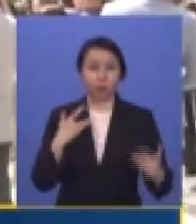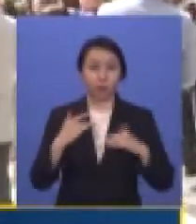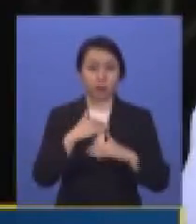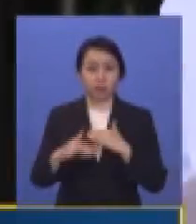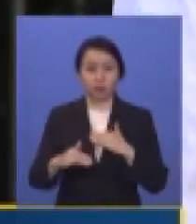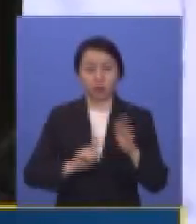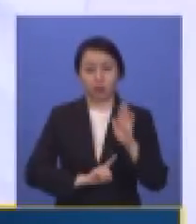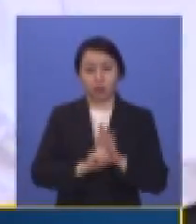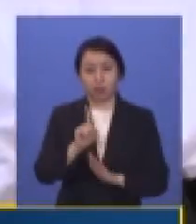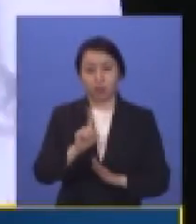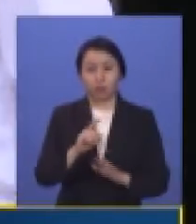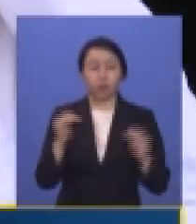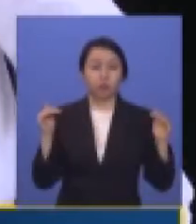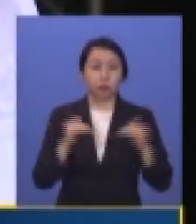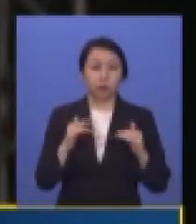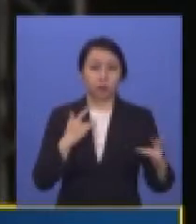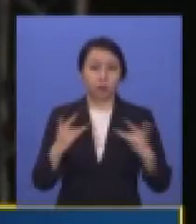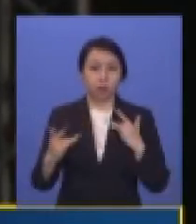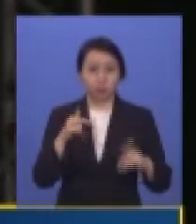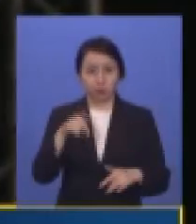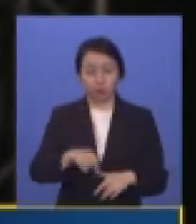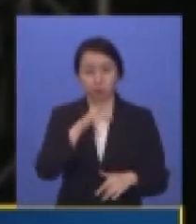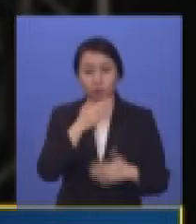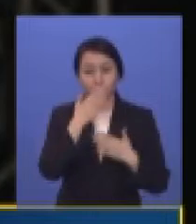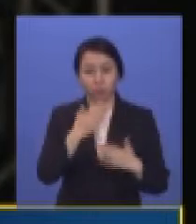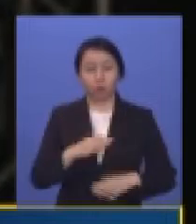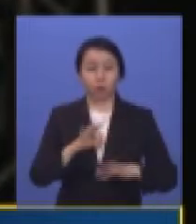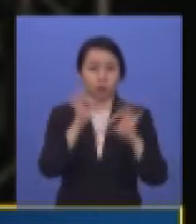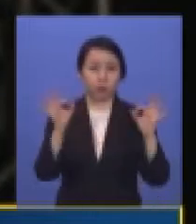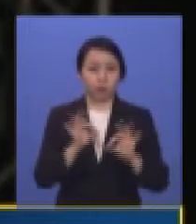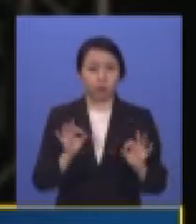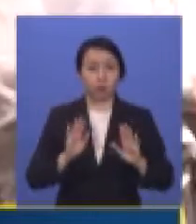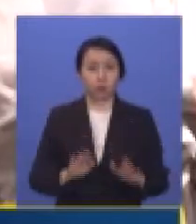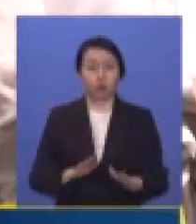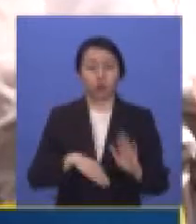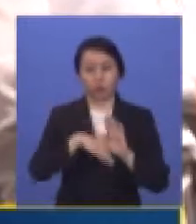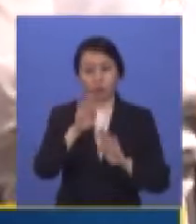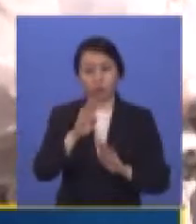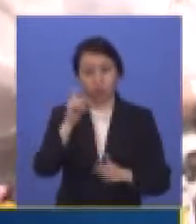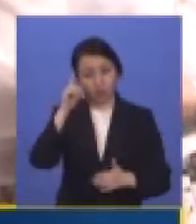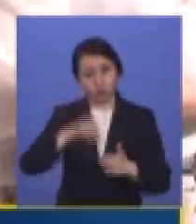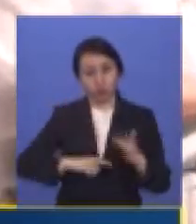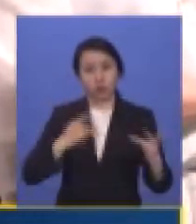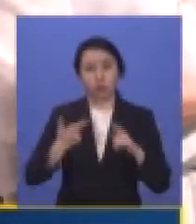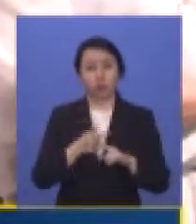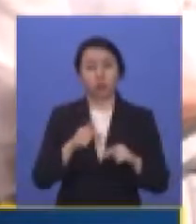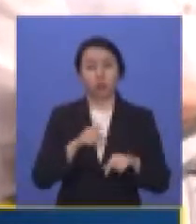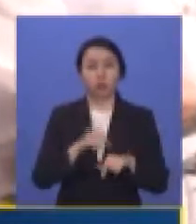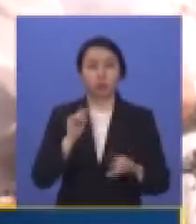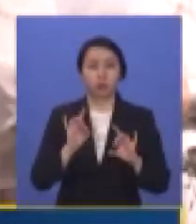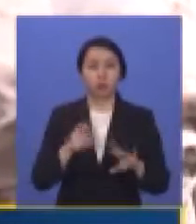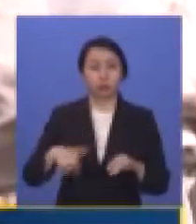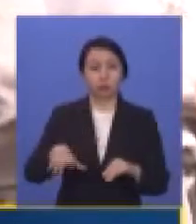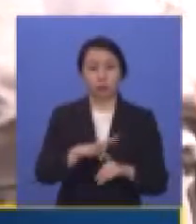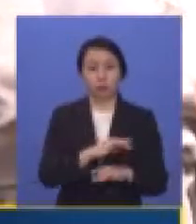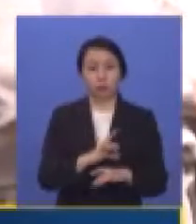него зародилась еще в студенческом театре. С тех пор любовь к искусству только крепнет. Надеется актер, что это чувство разделят и все